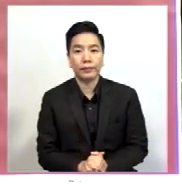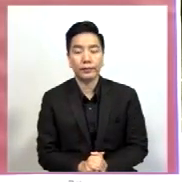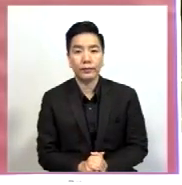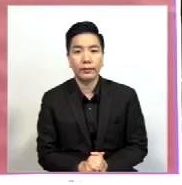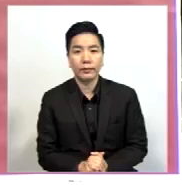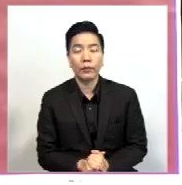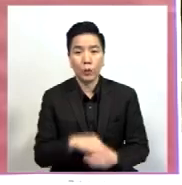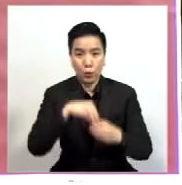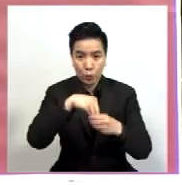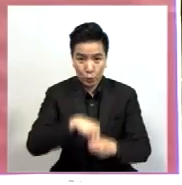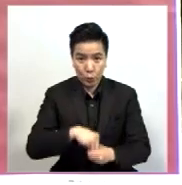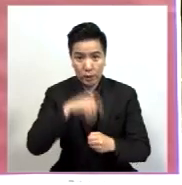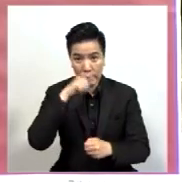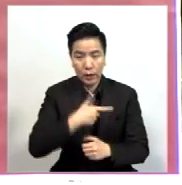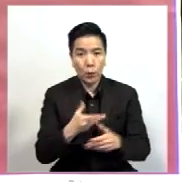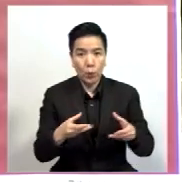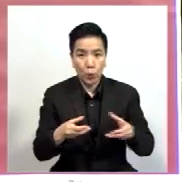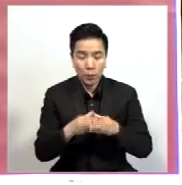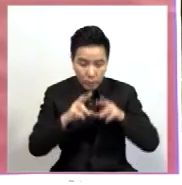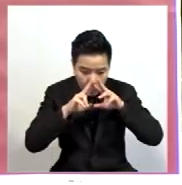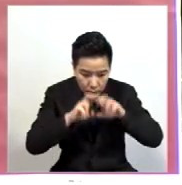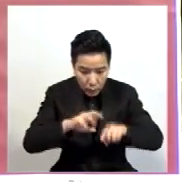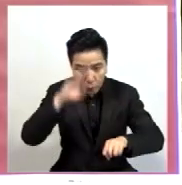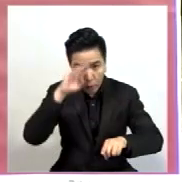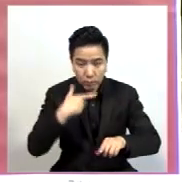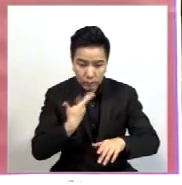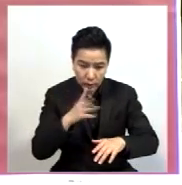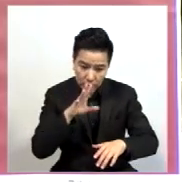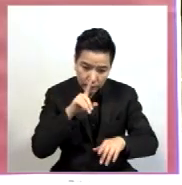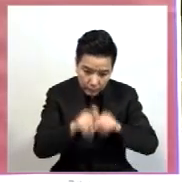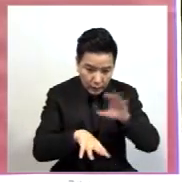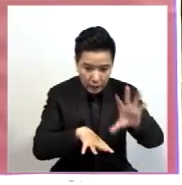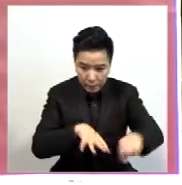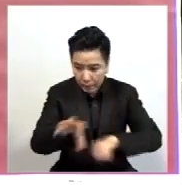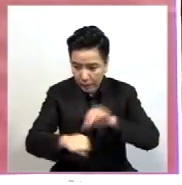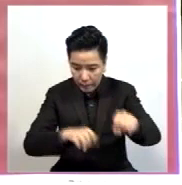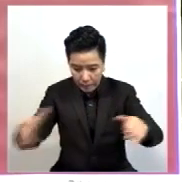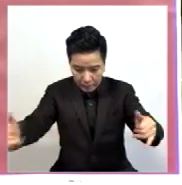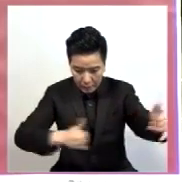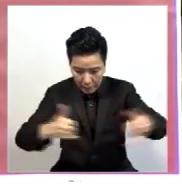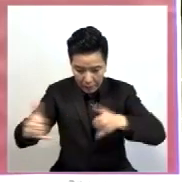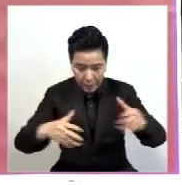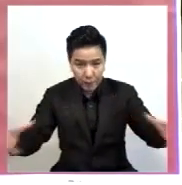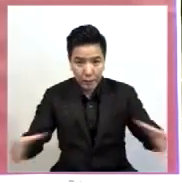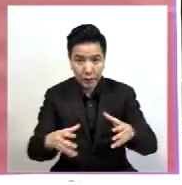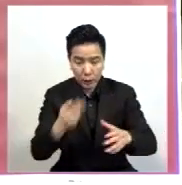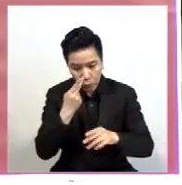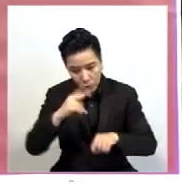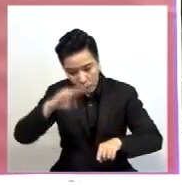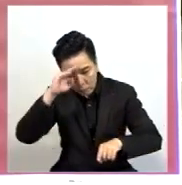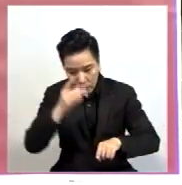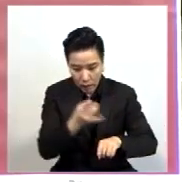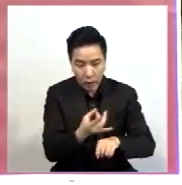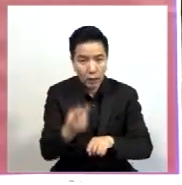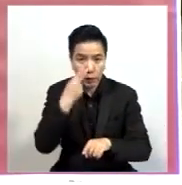ในส่วนที่ยังอยู่ในประเทศเนี่ยทางทีมสอบสวนโรคก็ได้ติดตามตัวมาดำเนินการที่จะติดตามอาการ